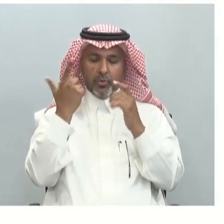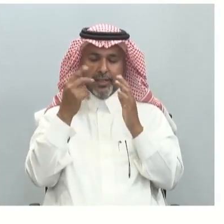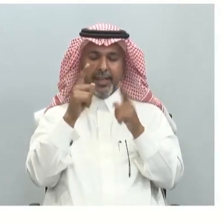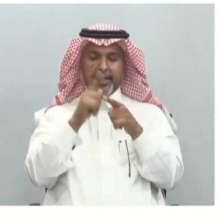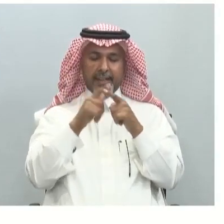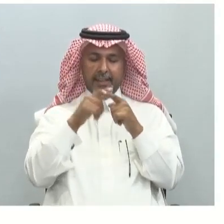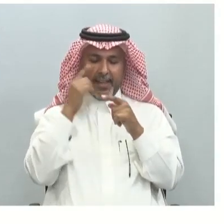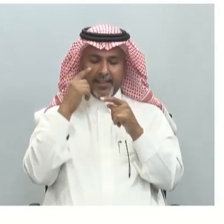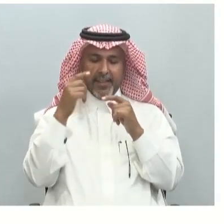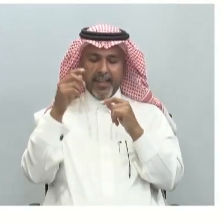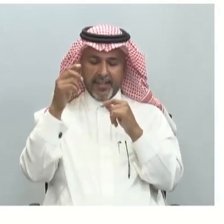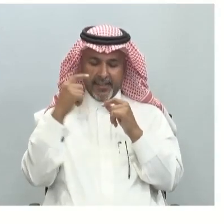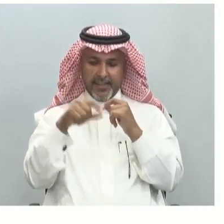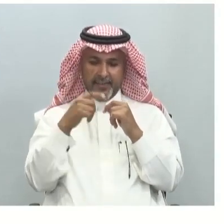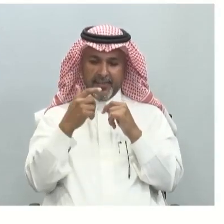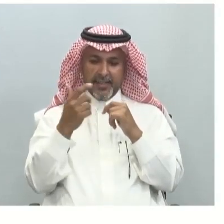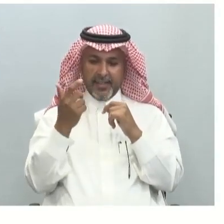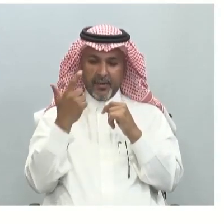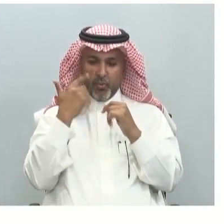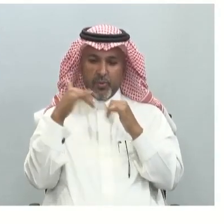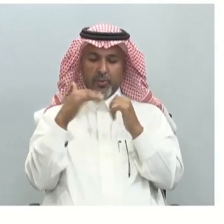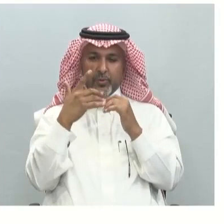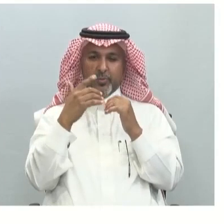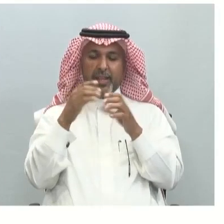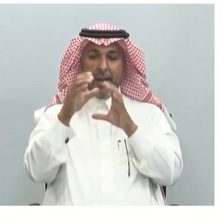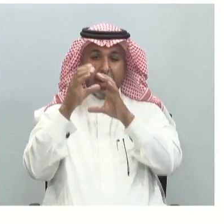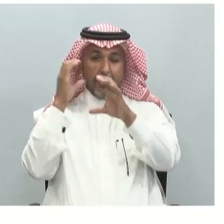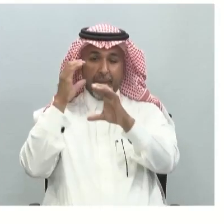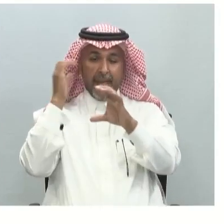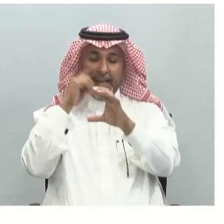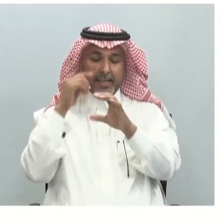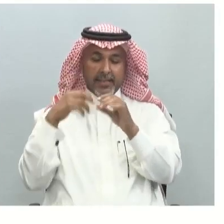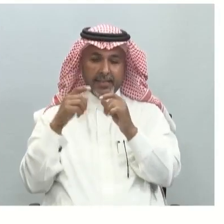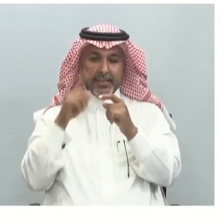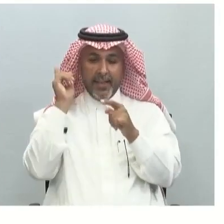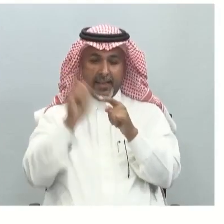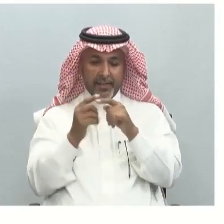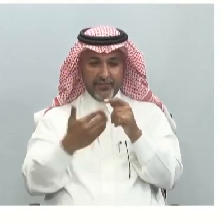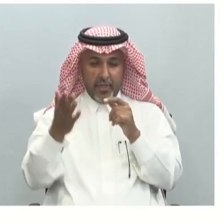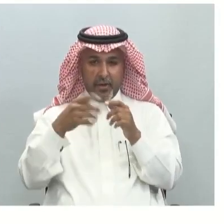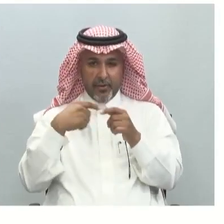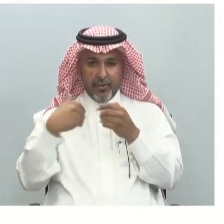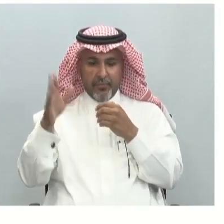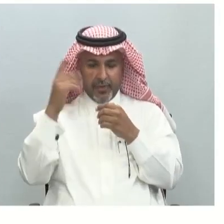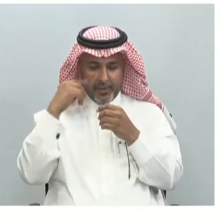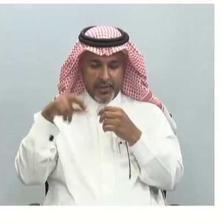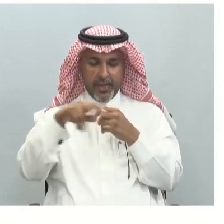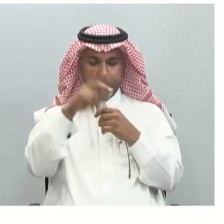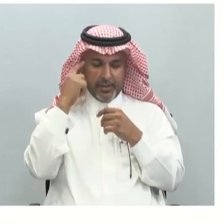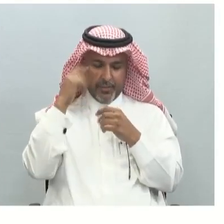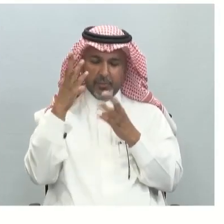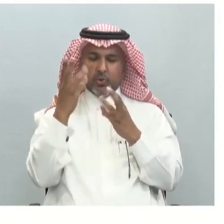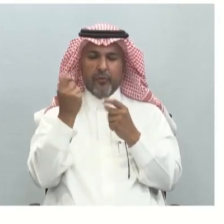الاستيعابيه للطرق السريعه والانماط المروريه ومتوسط تكاليف الوقود واسعار كلا من السيارات